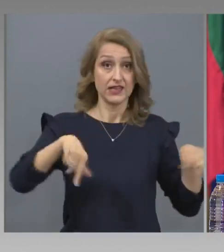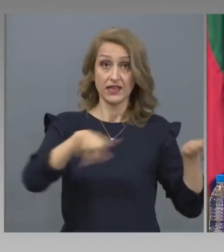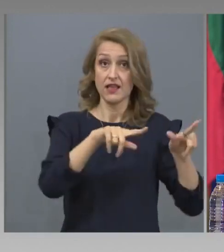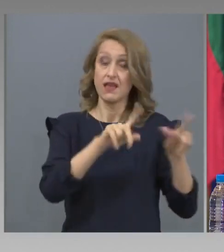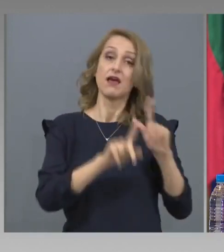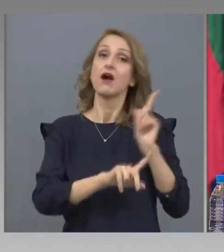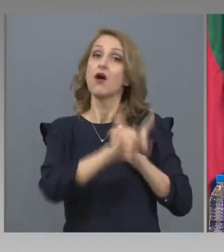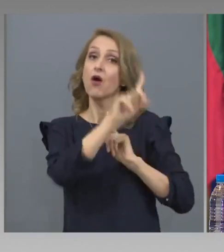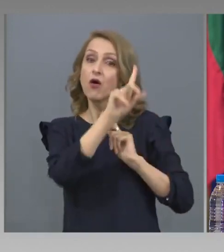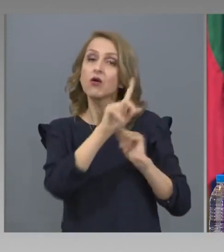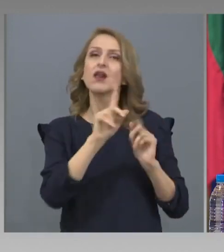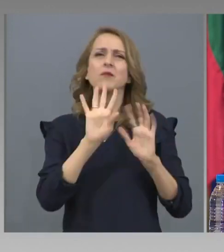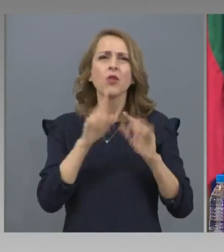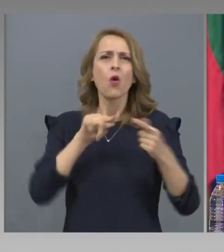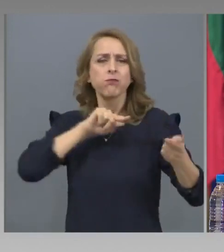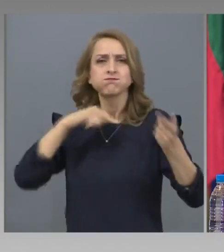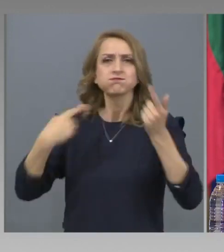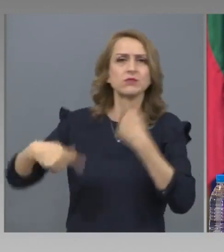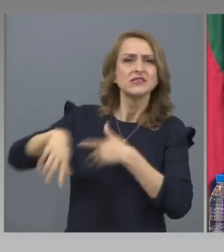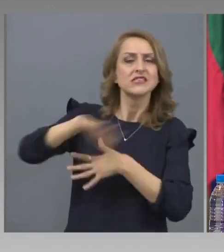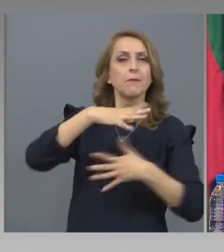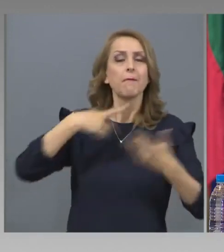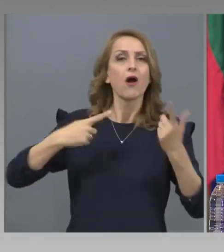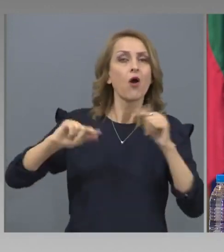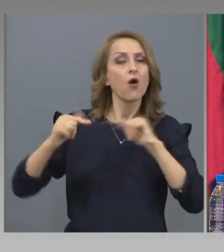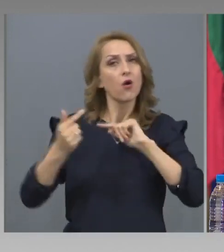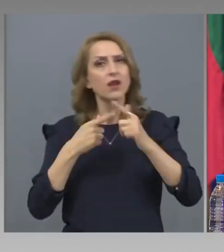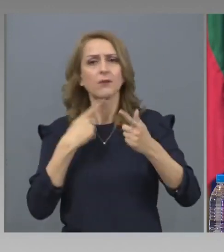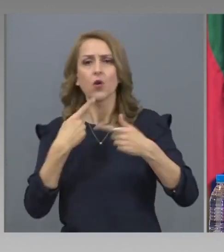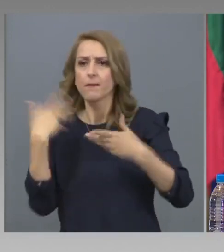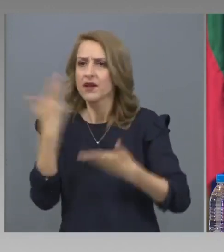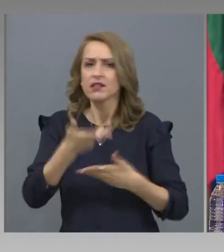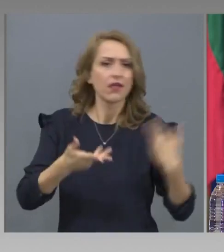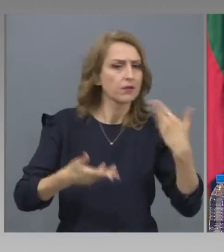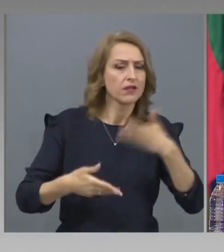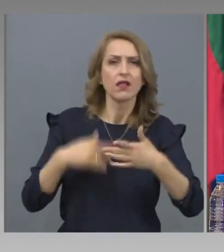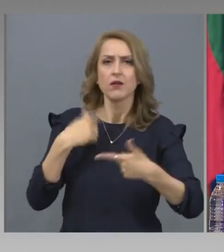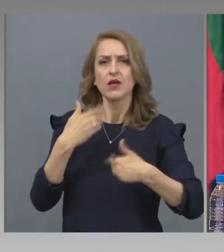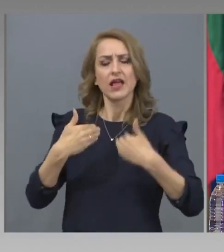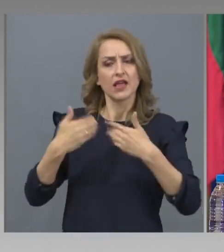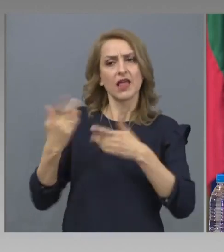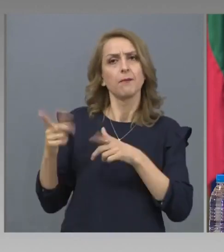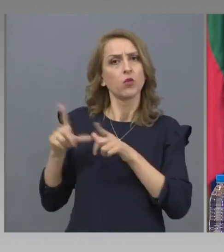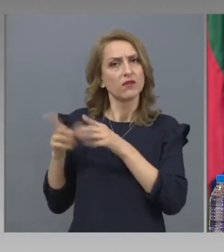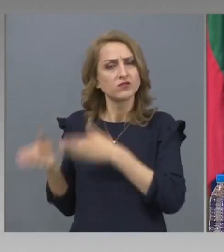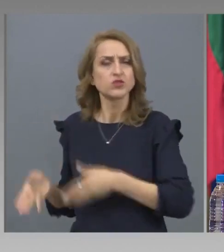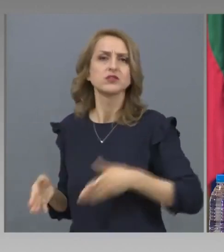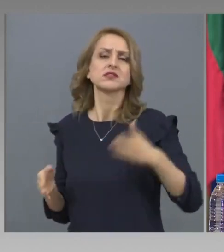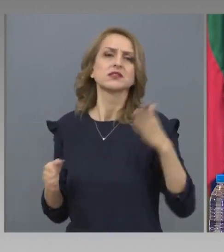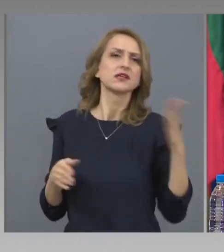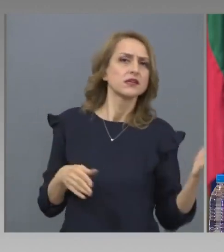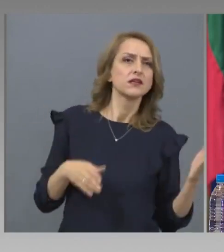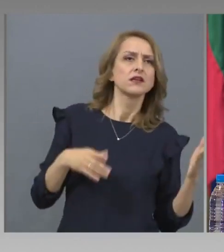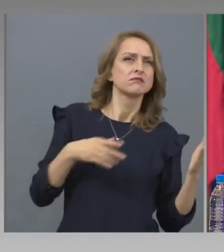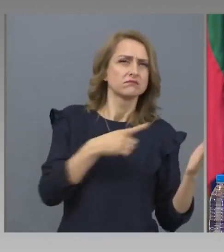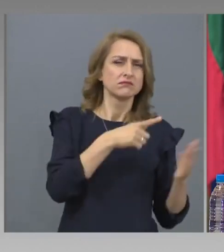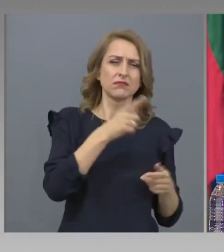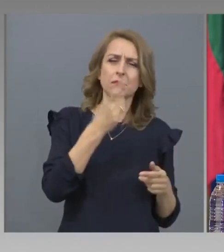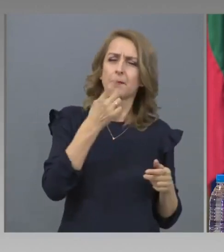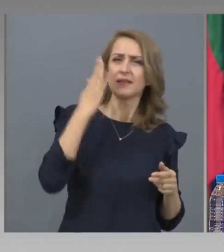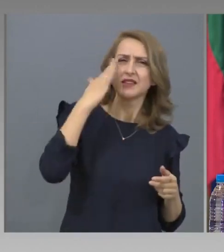спорят. И Мутавчиски, и Тодор, и Ангел, и помежду си